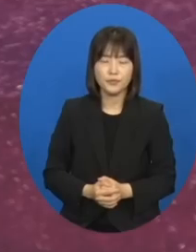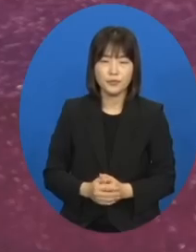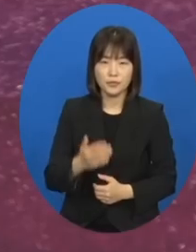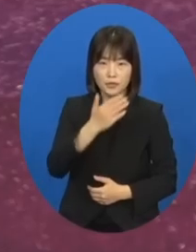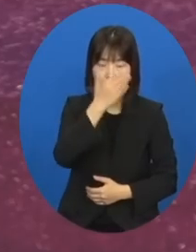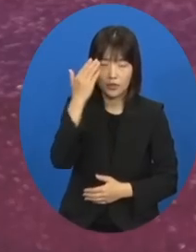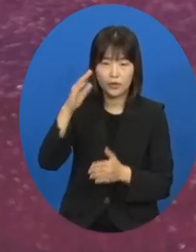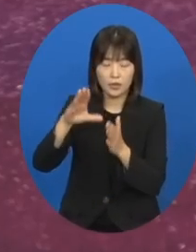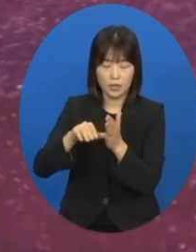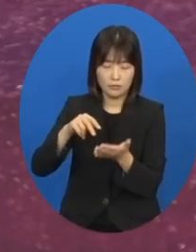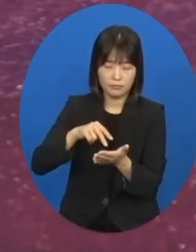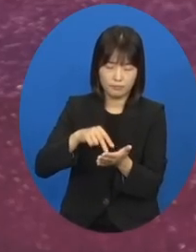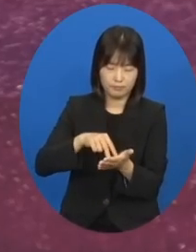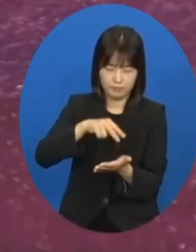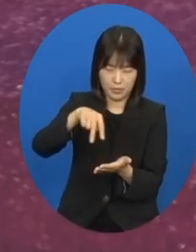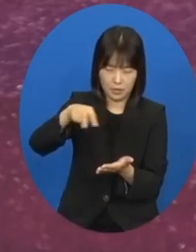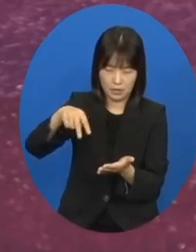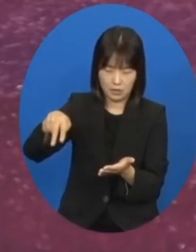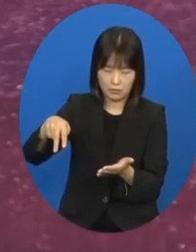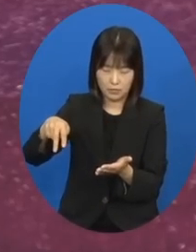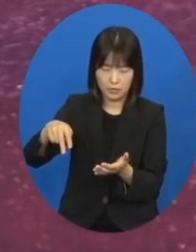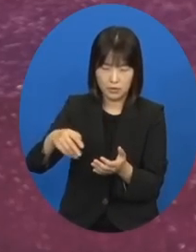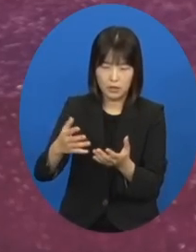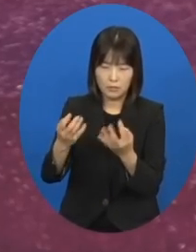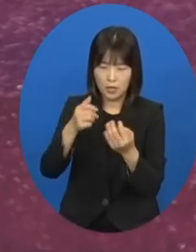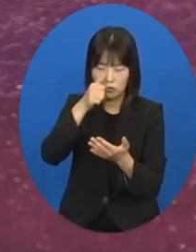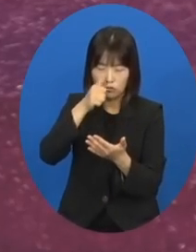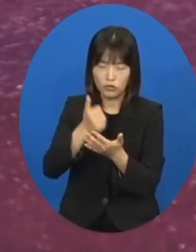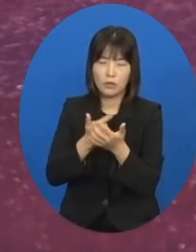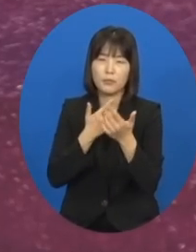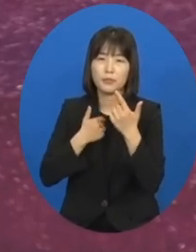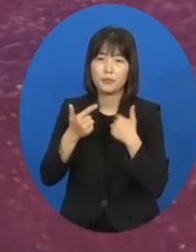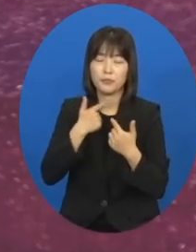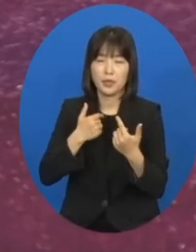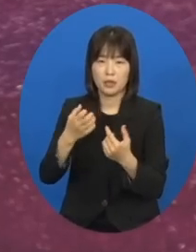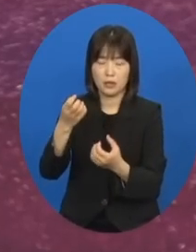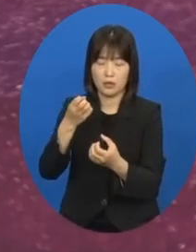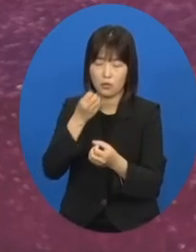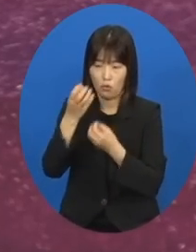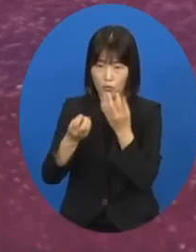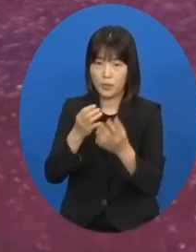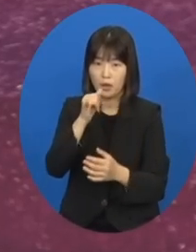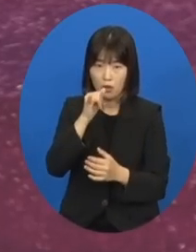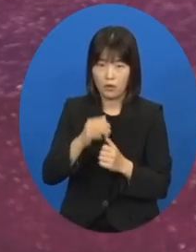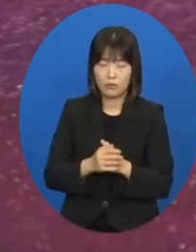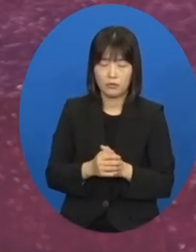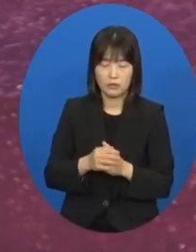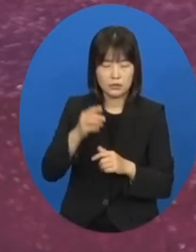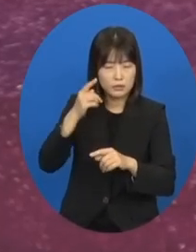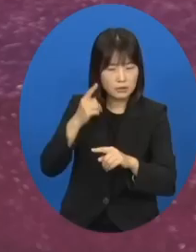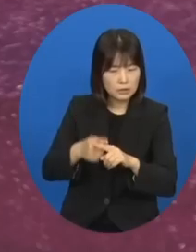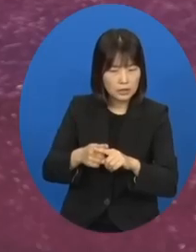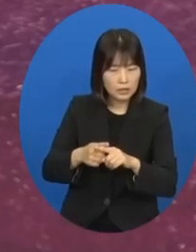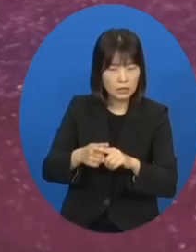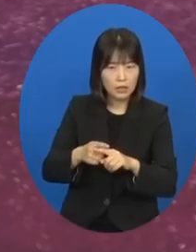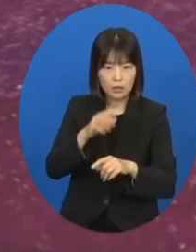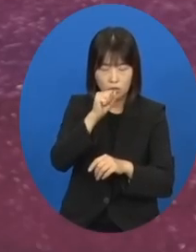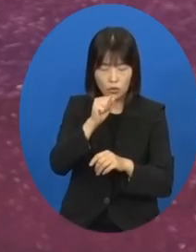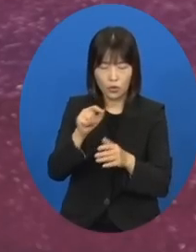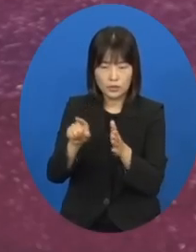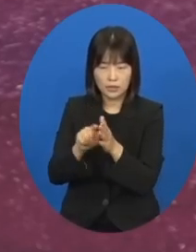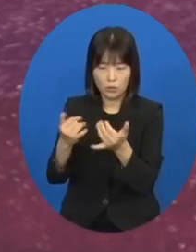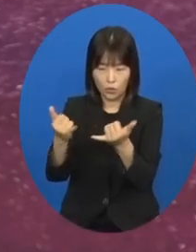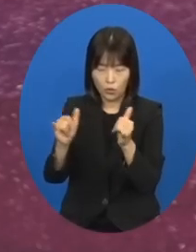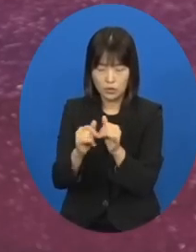청년 시절 방황을 하면서 참 많은 죄를 지었다라고 고백을 합니다 그러나 그러다가 이제 좋은 신앙 공동체를